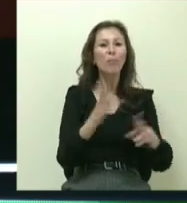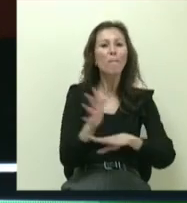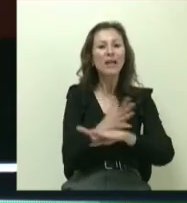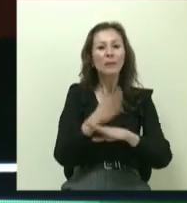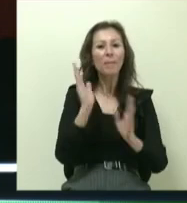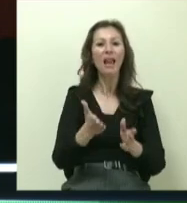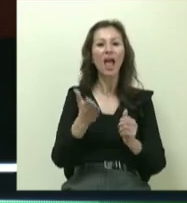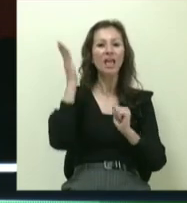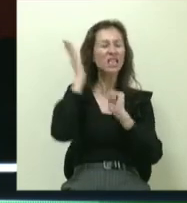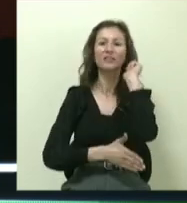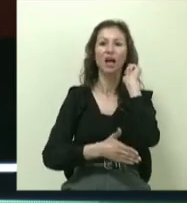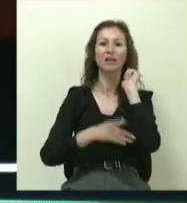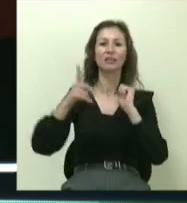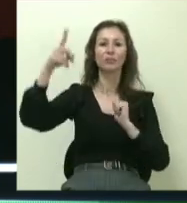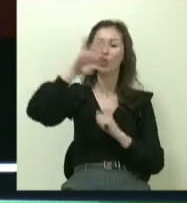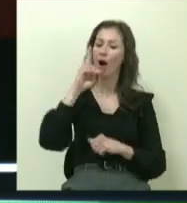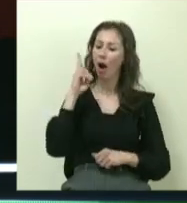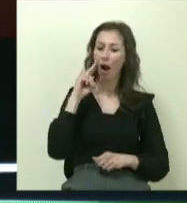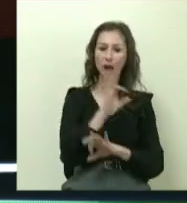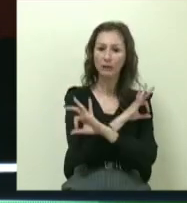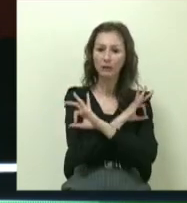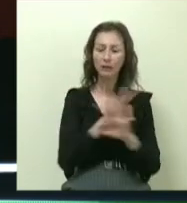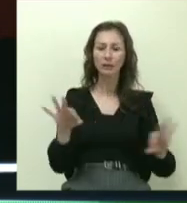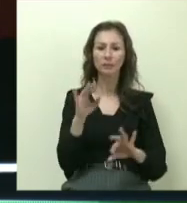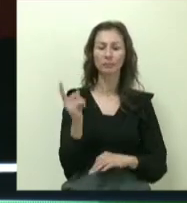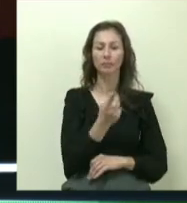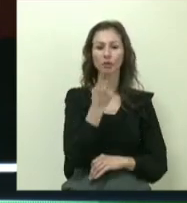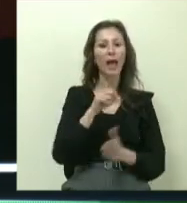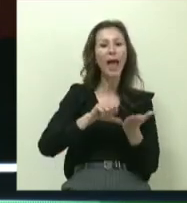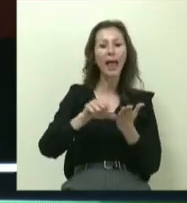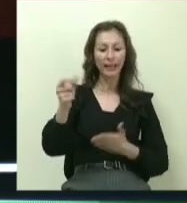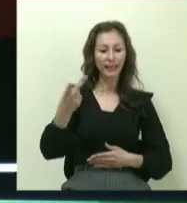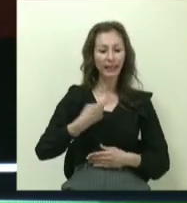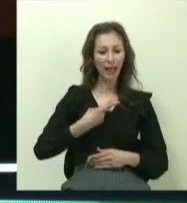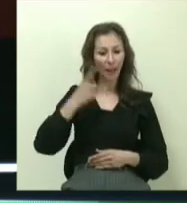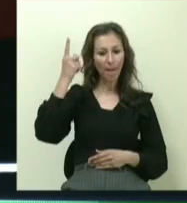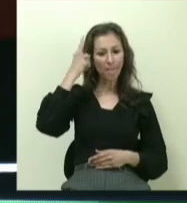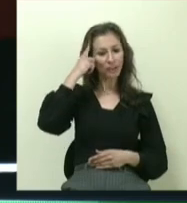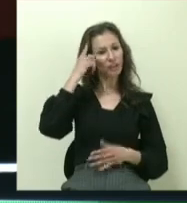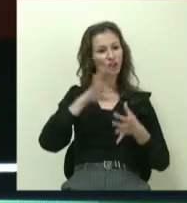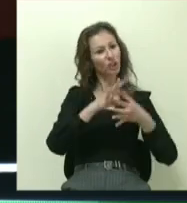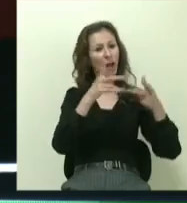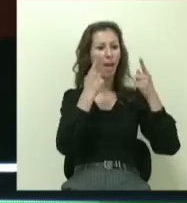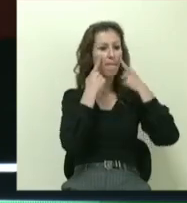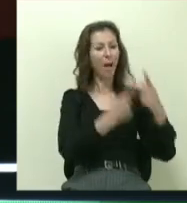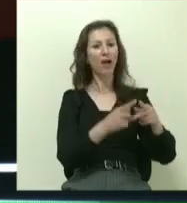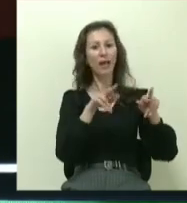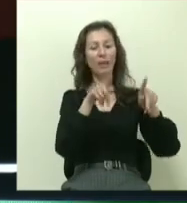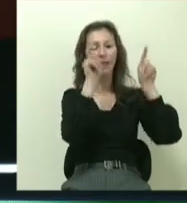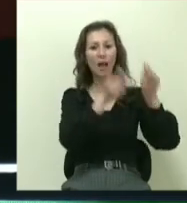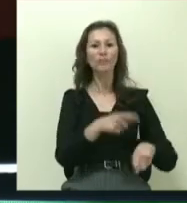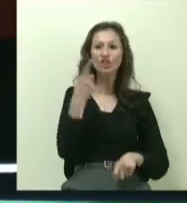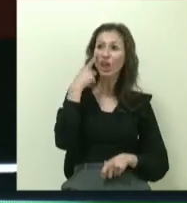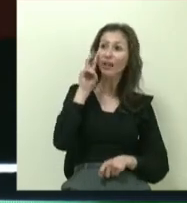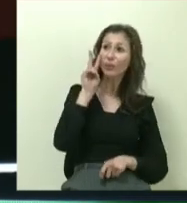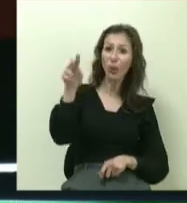yasakladılar ahlaksız bir şeydir bu Herkes kendi başının çaresine baksın yaklaşımına Tanık olduk